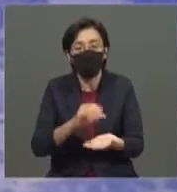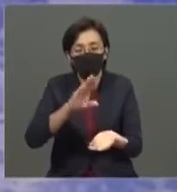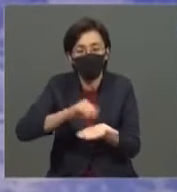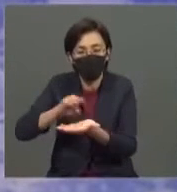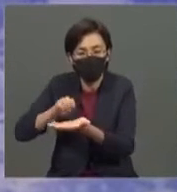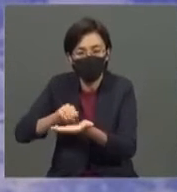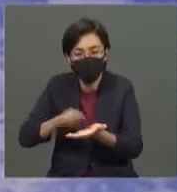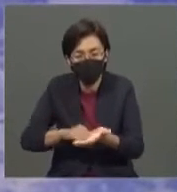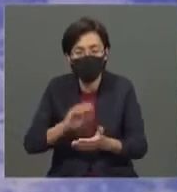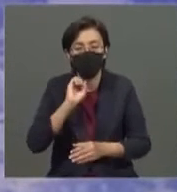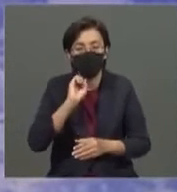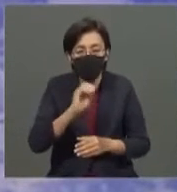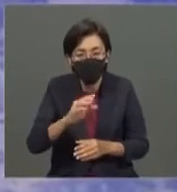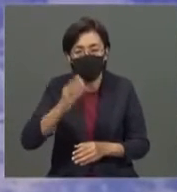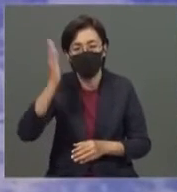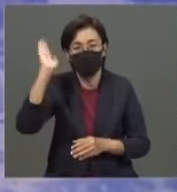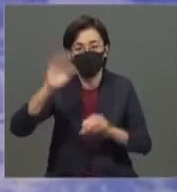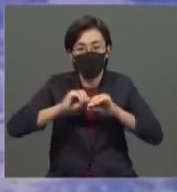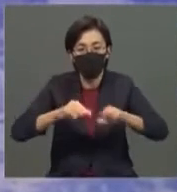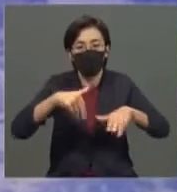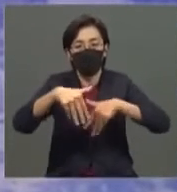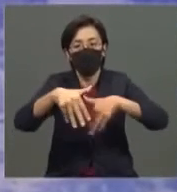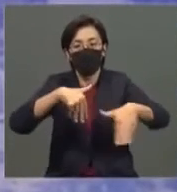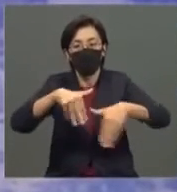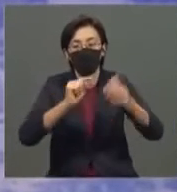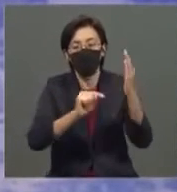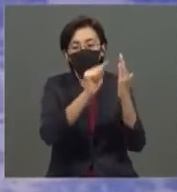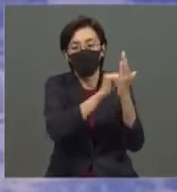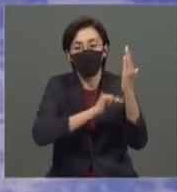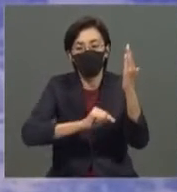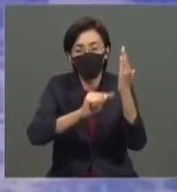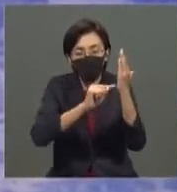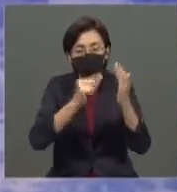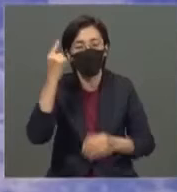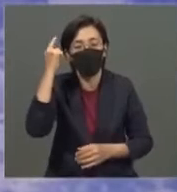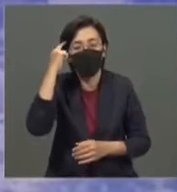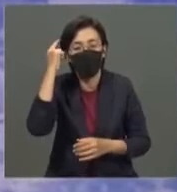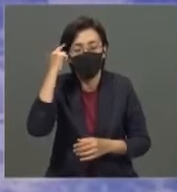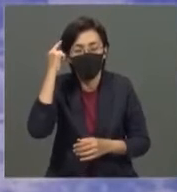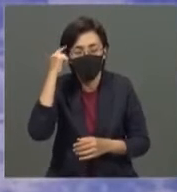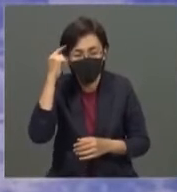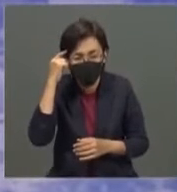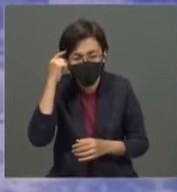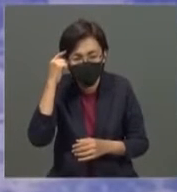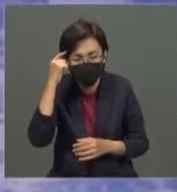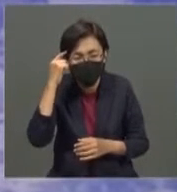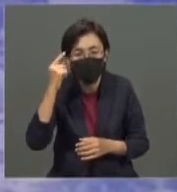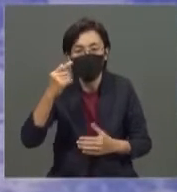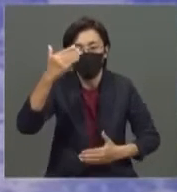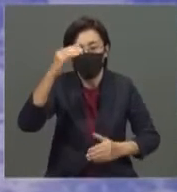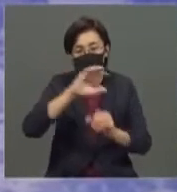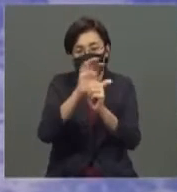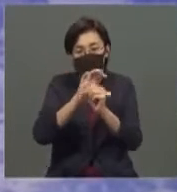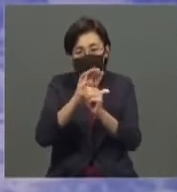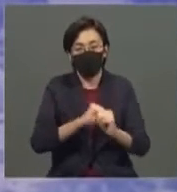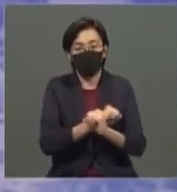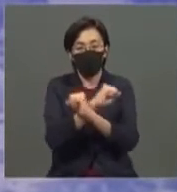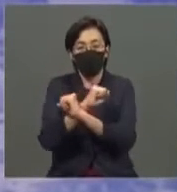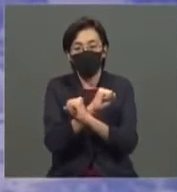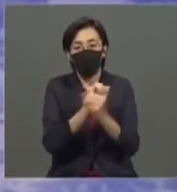ข้อมูลแล้วก็บอกกับพี่น้องประชาชนในพื้นที่ให้ได้ช่วยกันในการที่จะควบคุมป้องกันโรคในพื้นที่นะ